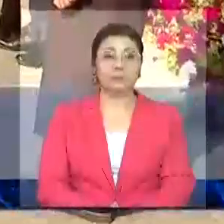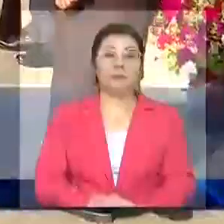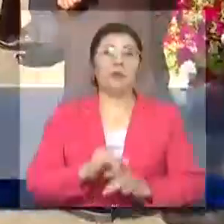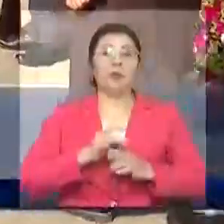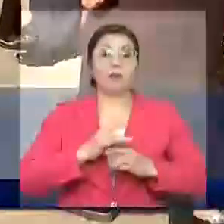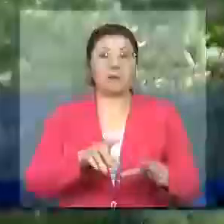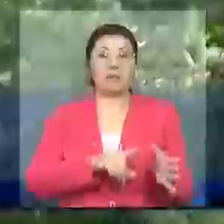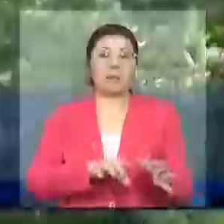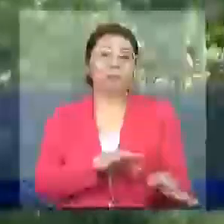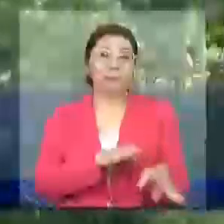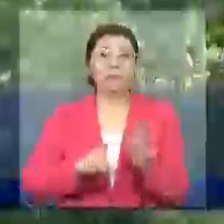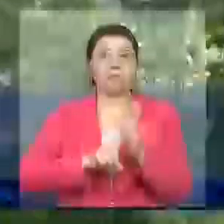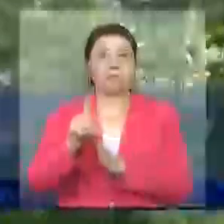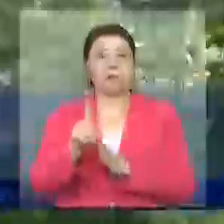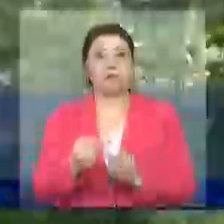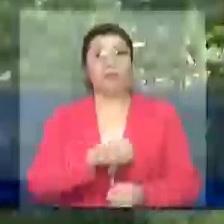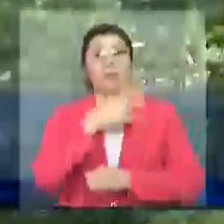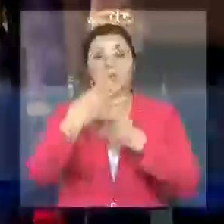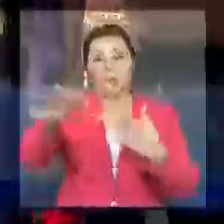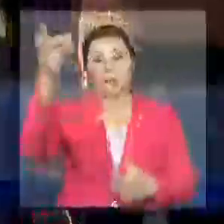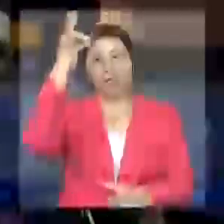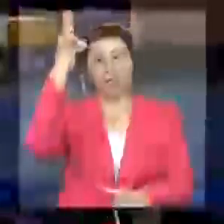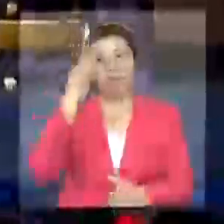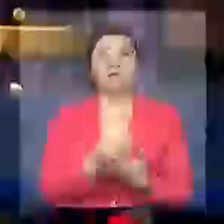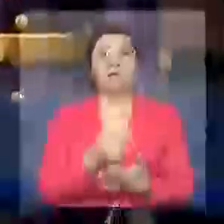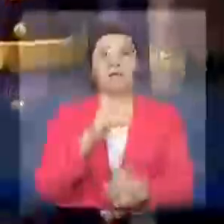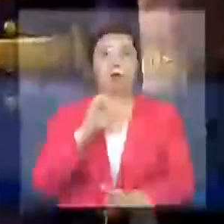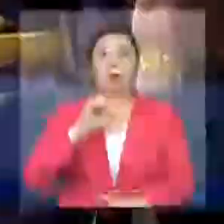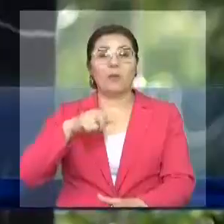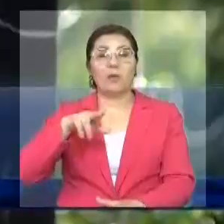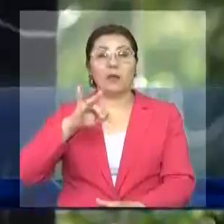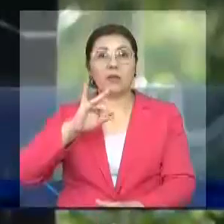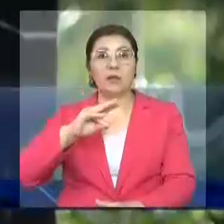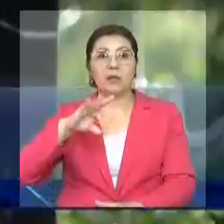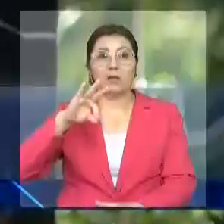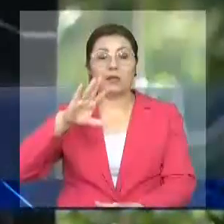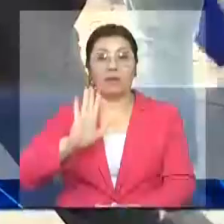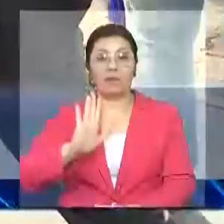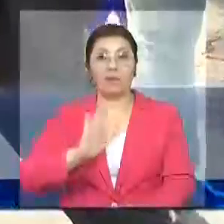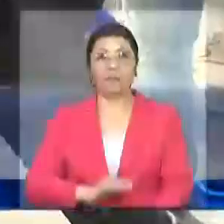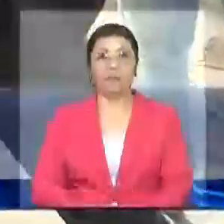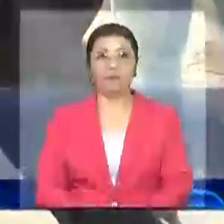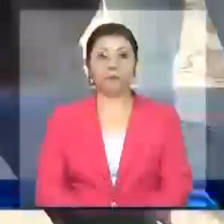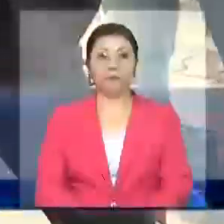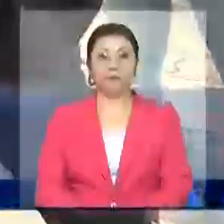началось церемонии возложения цветов к памятнику дважды героя Советского Союза талгата бигельдинова чьё имя носит